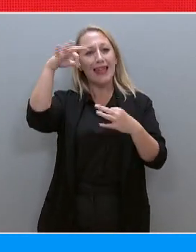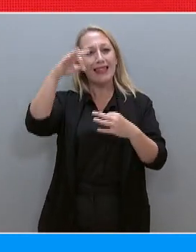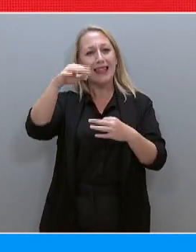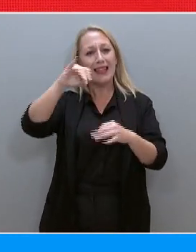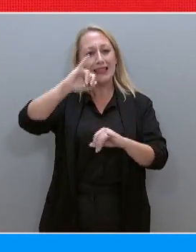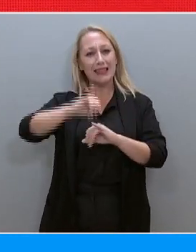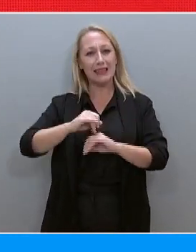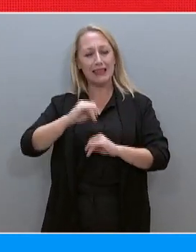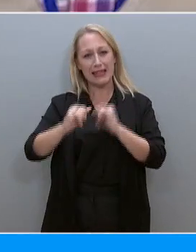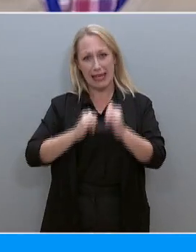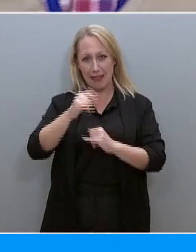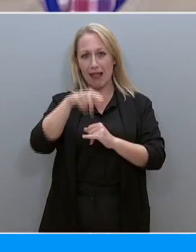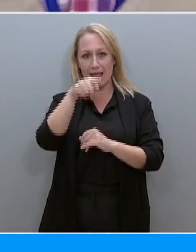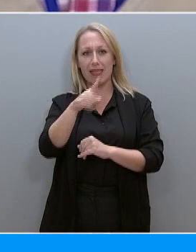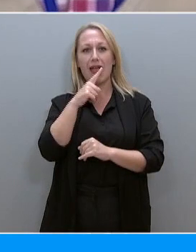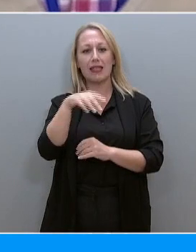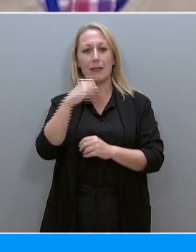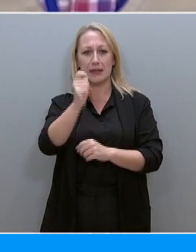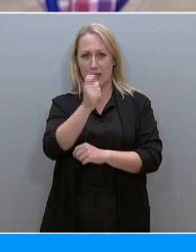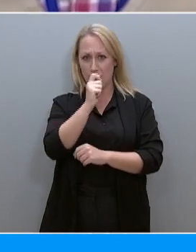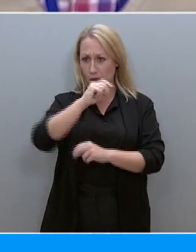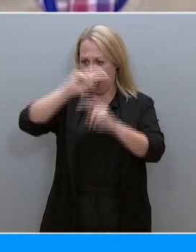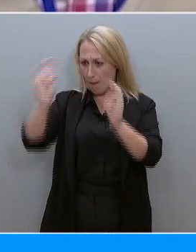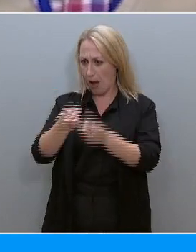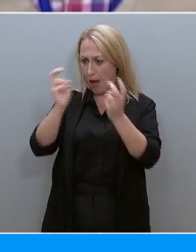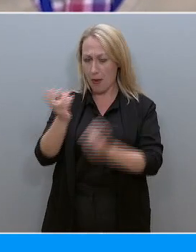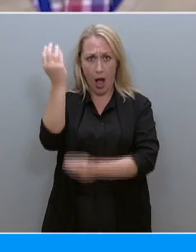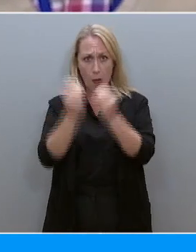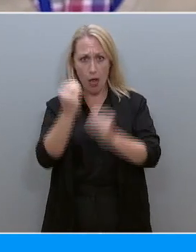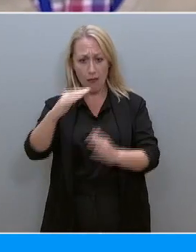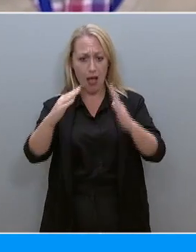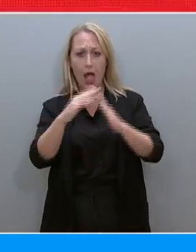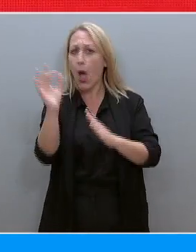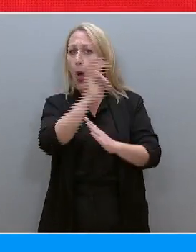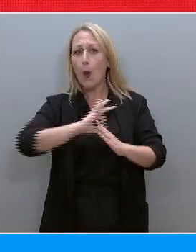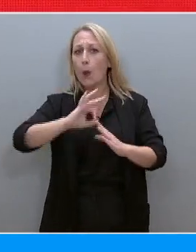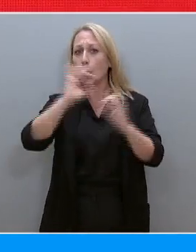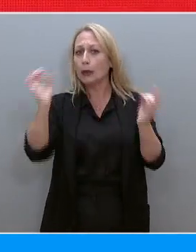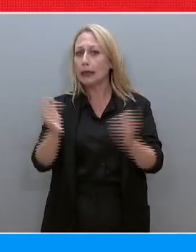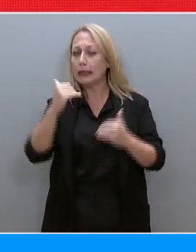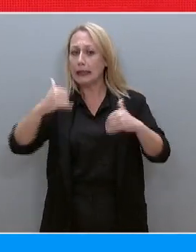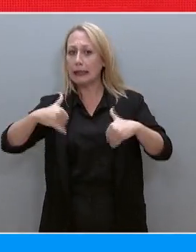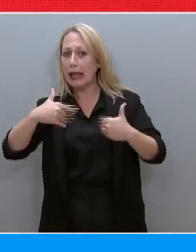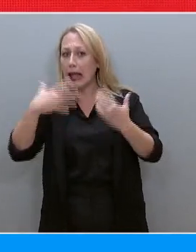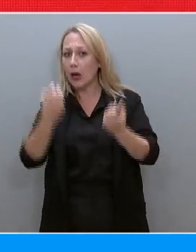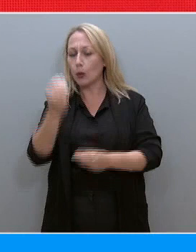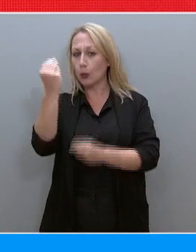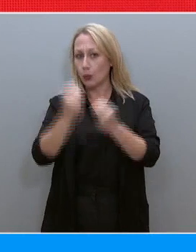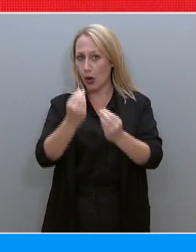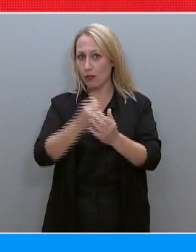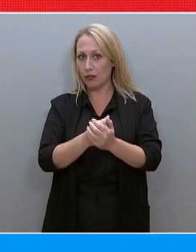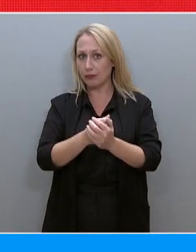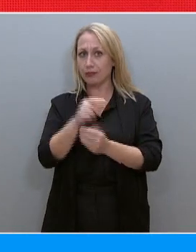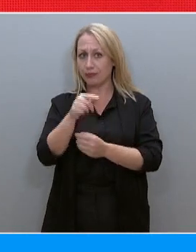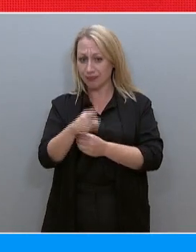το πρόβλημα της στέγης, ιδίως για τους νέους ανθρώπους, ήρθε οψίμως να μας παρουσιάσει ένα πρόγραμμα με χρηματοδότηση από τα λεφτά